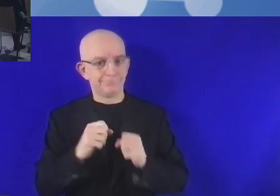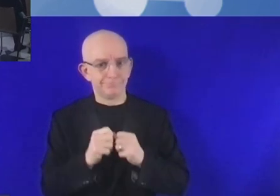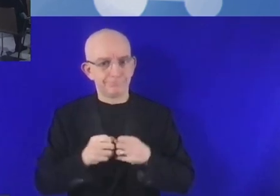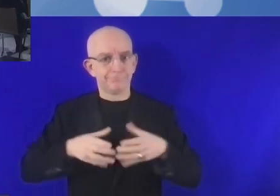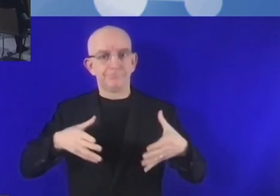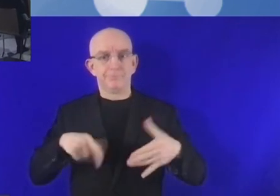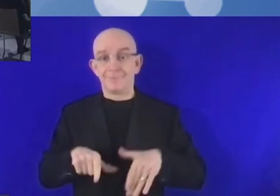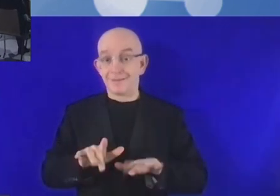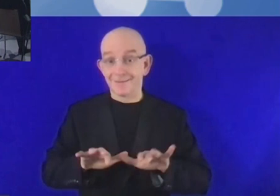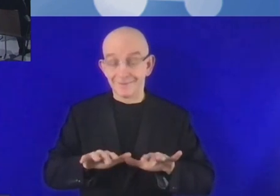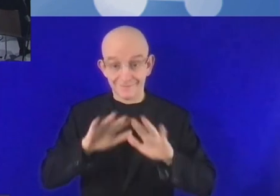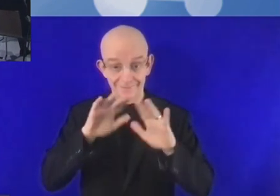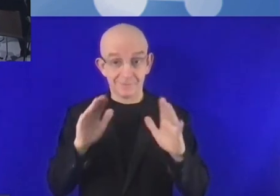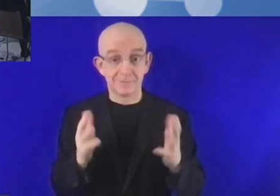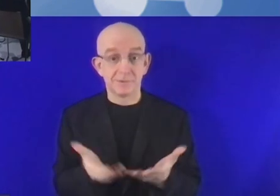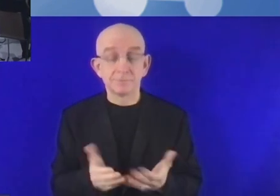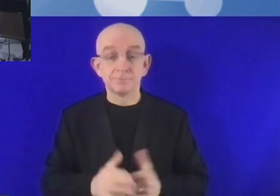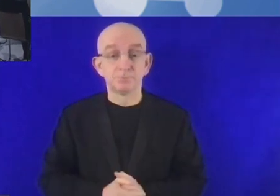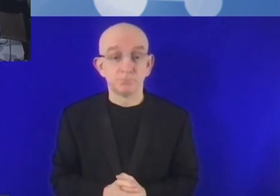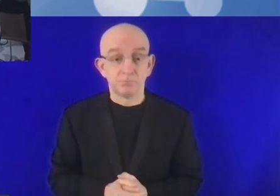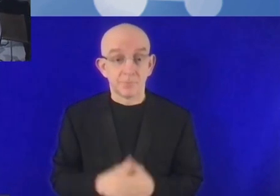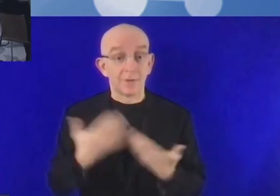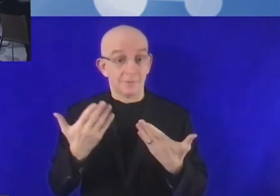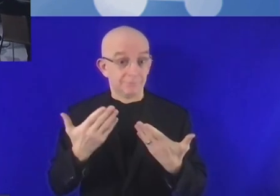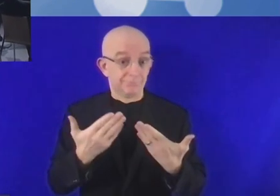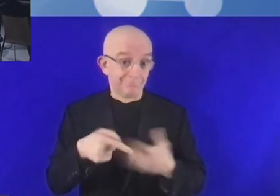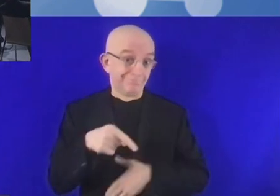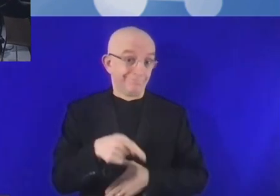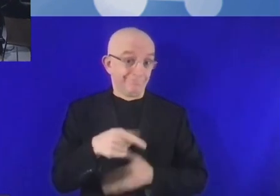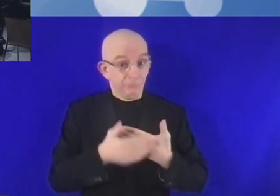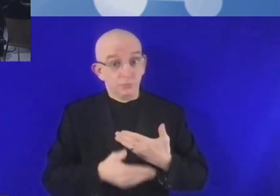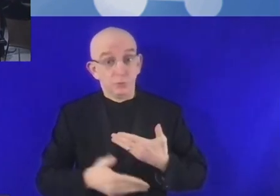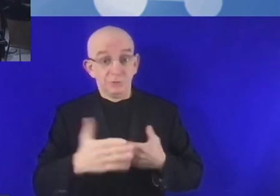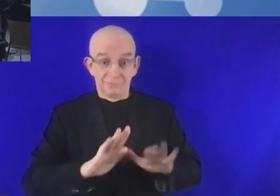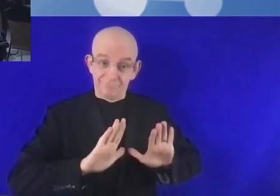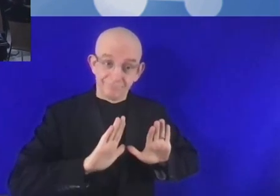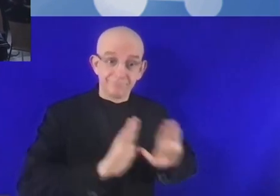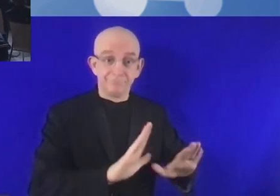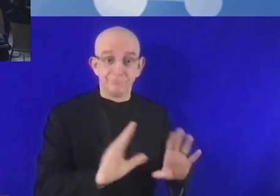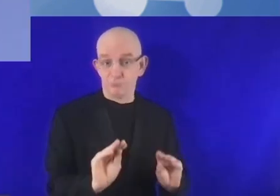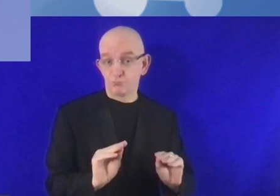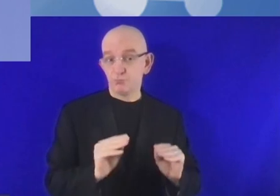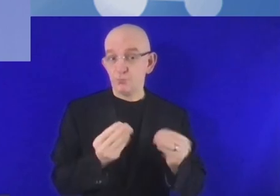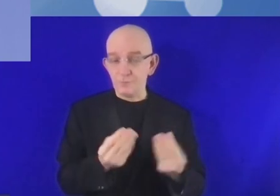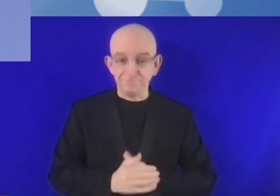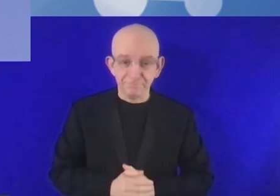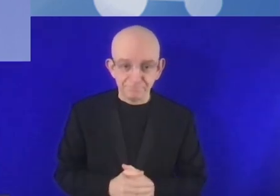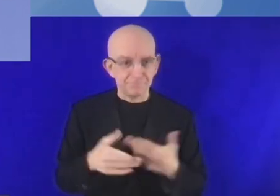ludzi. Dlatego niezwykle ważnym elementem tej edycji jest szczyt